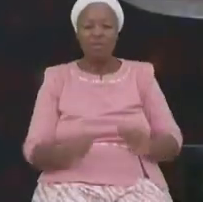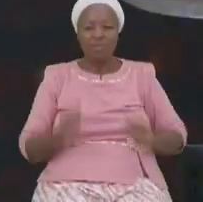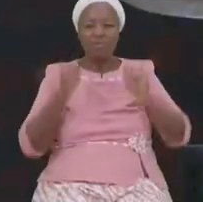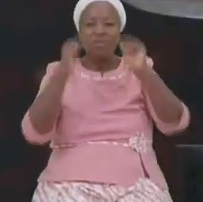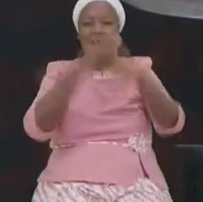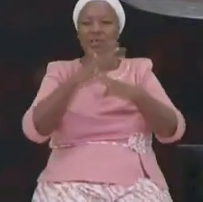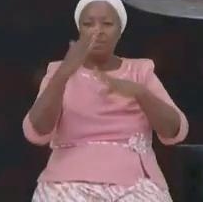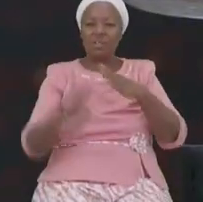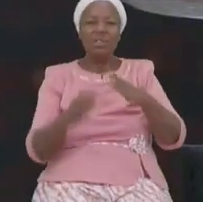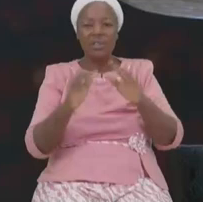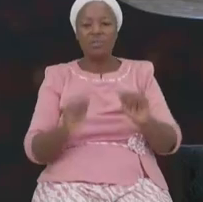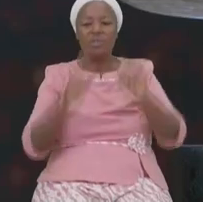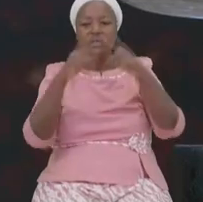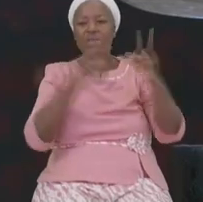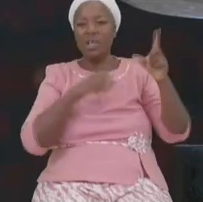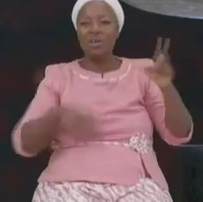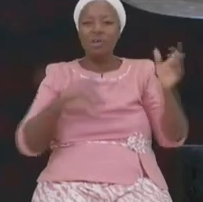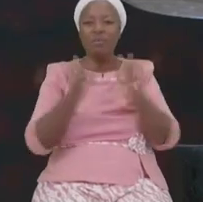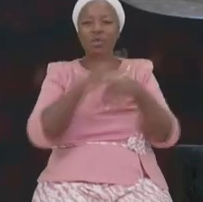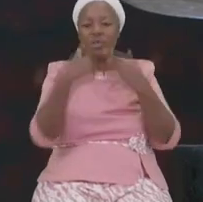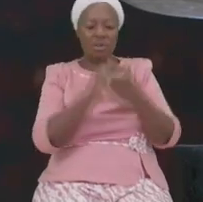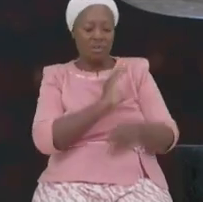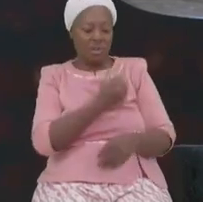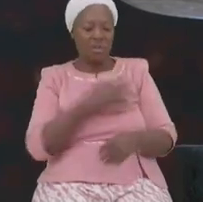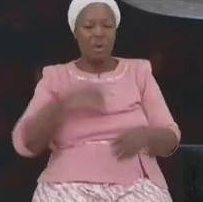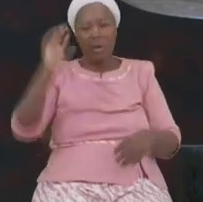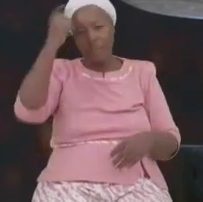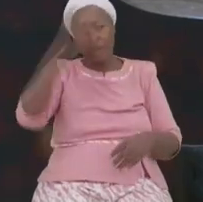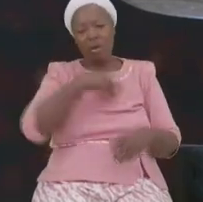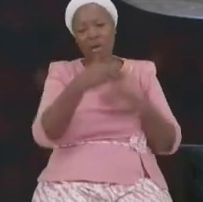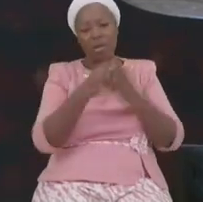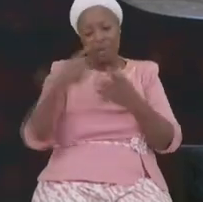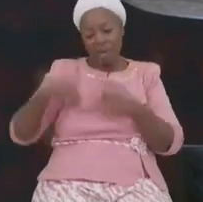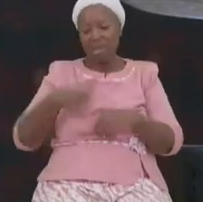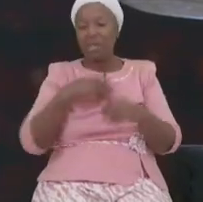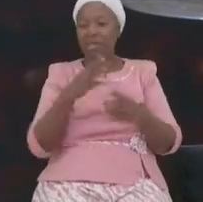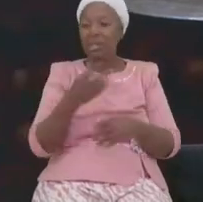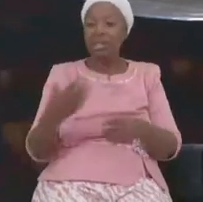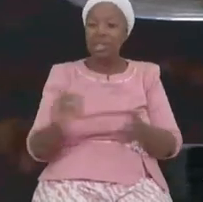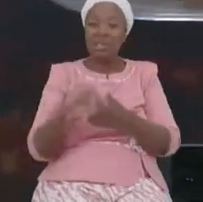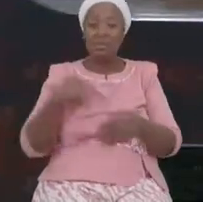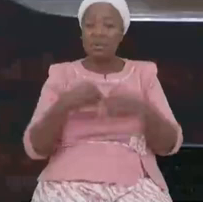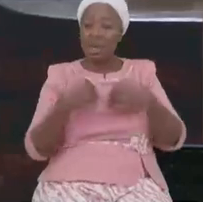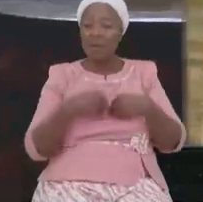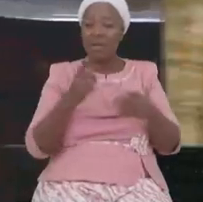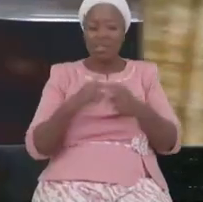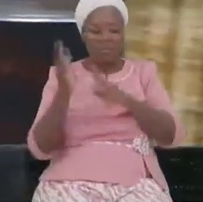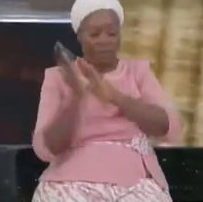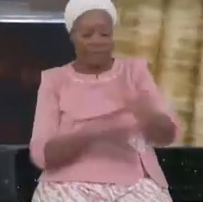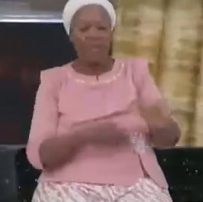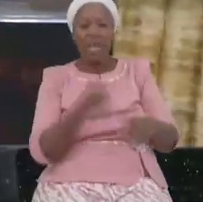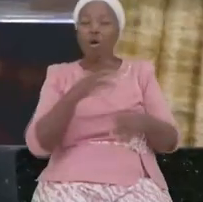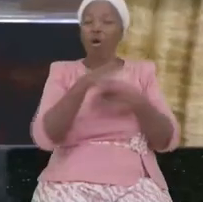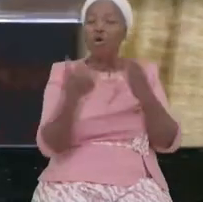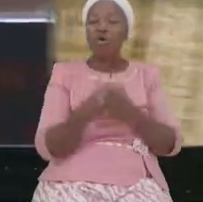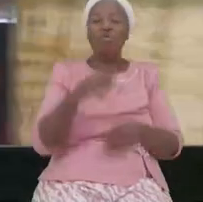Seigneur. Toute notre âme, tout notre esprit, tout notre cœur, tout ce que nous avons et ce que nous allons oublier